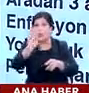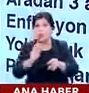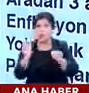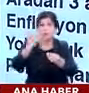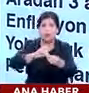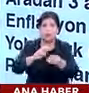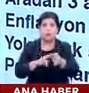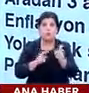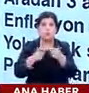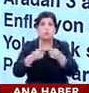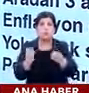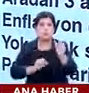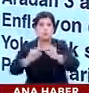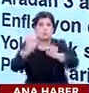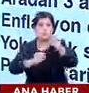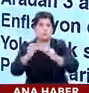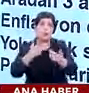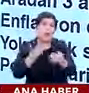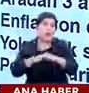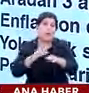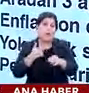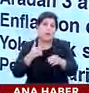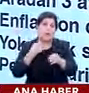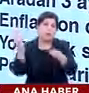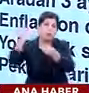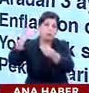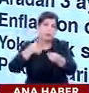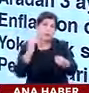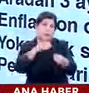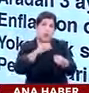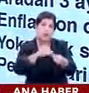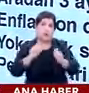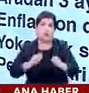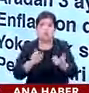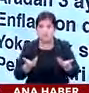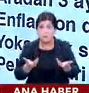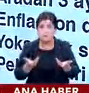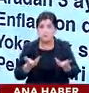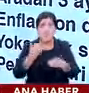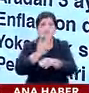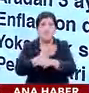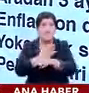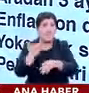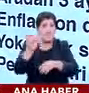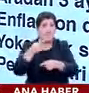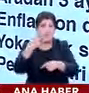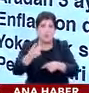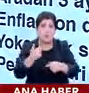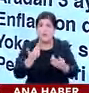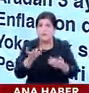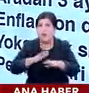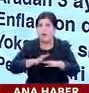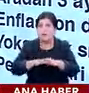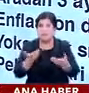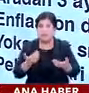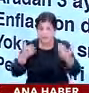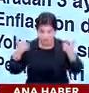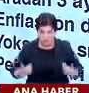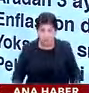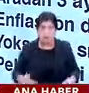Ne yapayım ben de bunu etikete yansıtıyorum olabiliyor ne yapabilirim ki diyor e vatandaşta diyor ki ben ne yapacağım etin Belli